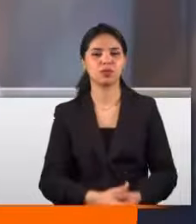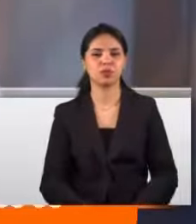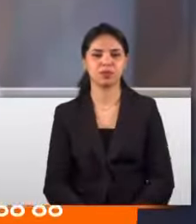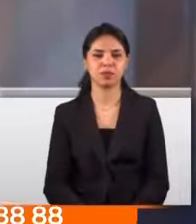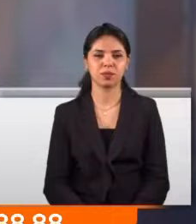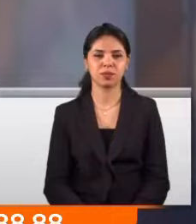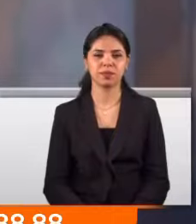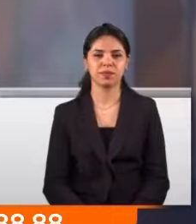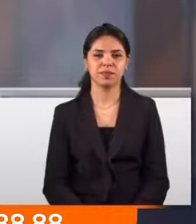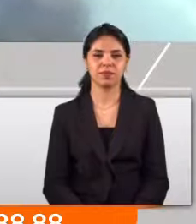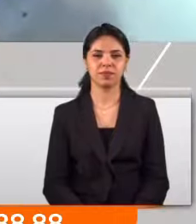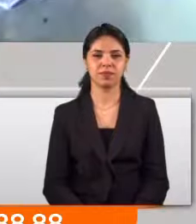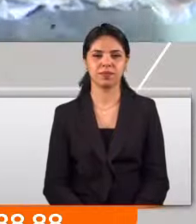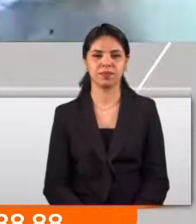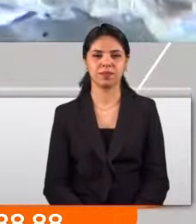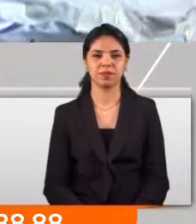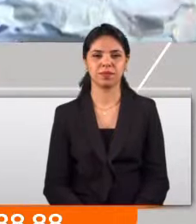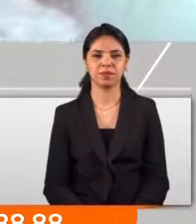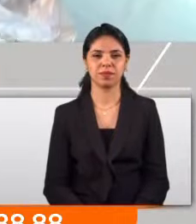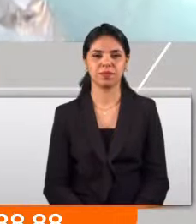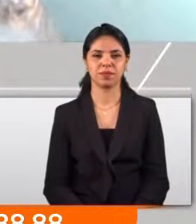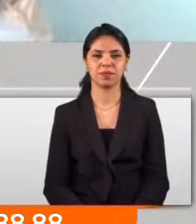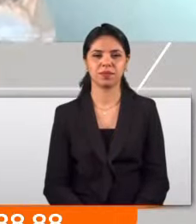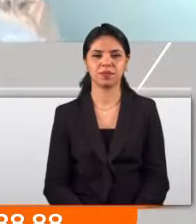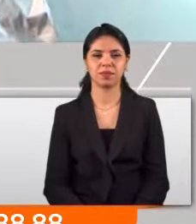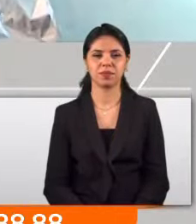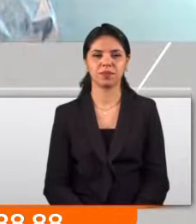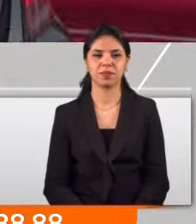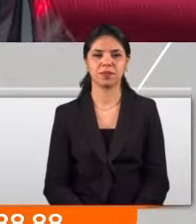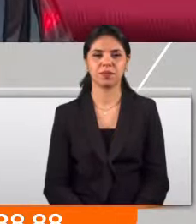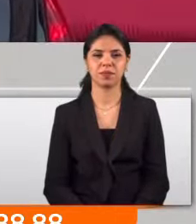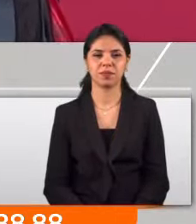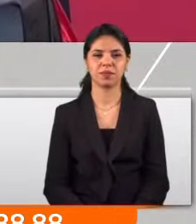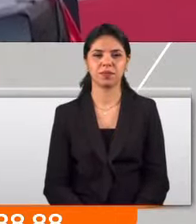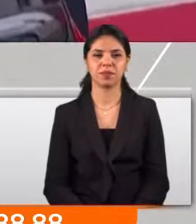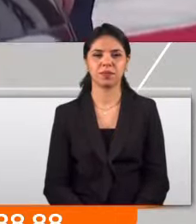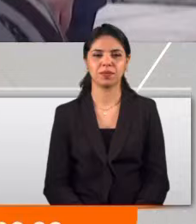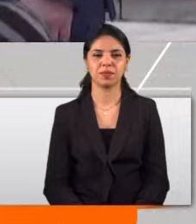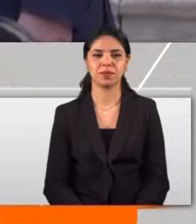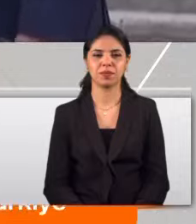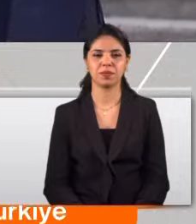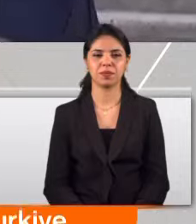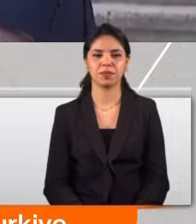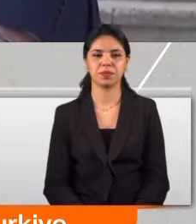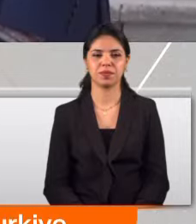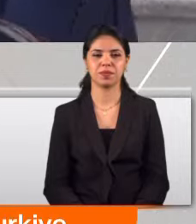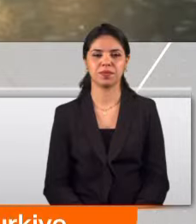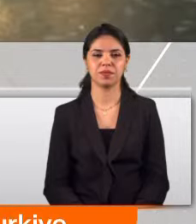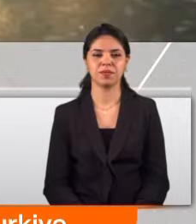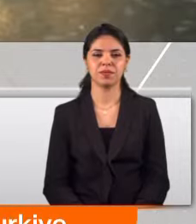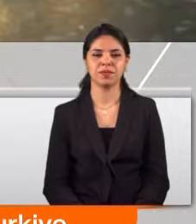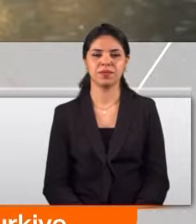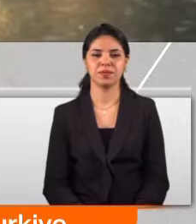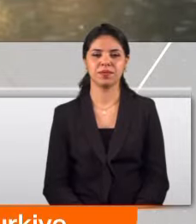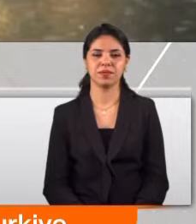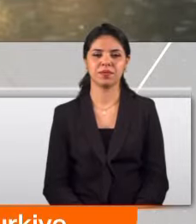Evet. Sayın Cumhurbaşkanı Walter Steinmeier'in daveti üzere Türkiye'ye yapacağı 3 günlük resmi ziyaretine bizi de davet ettiği